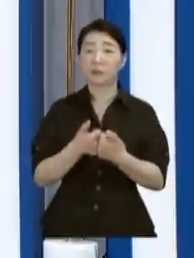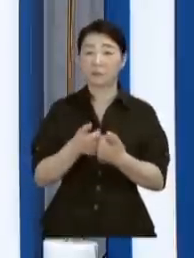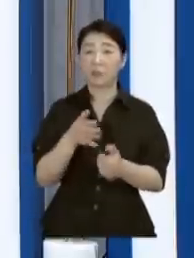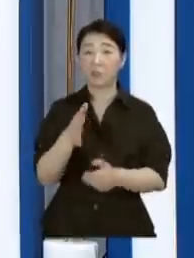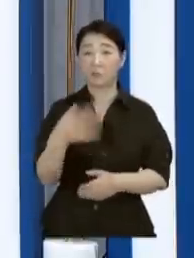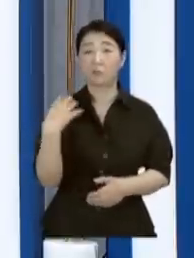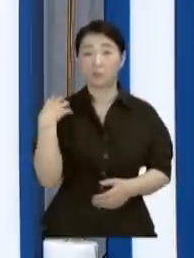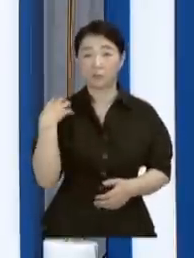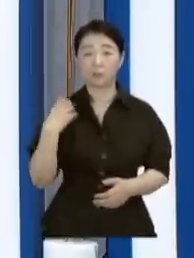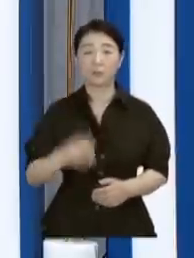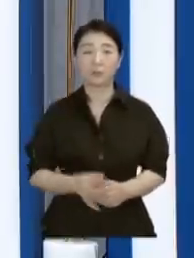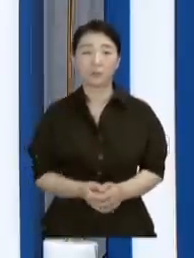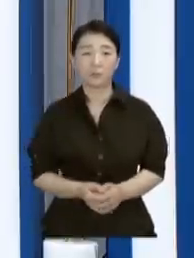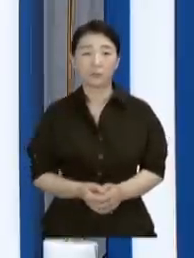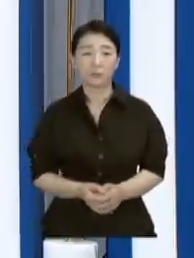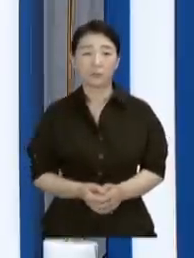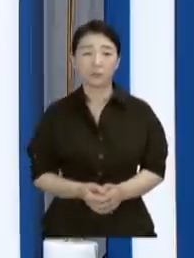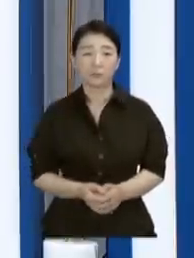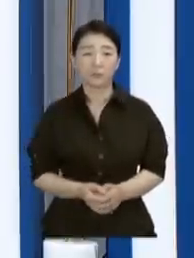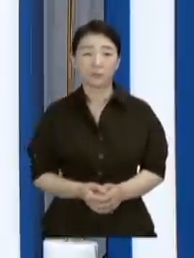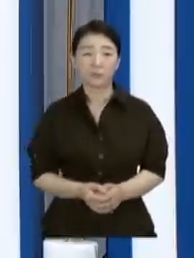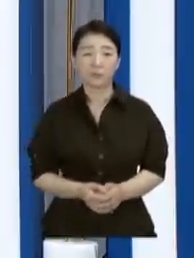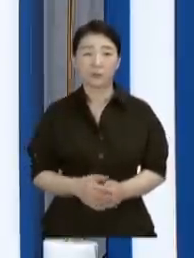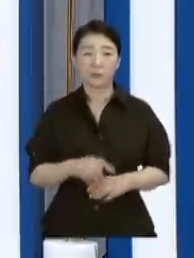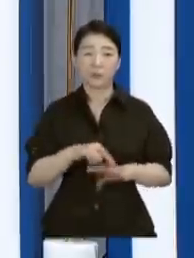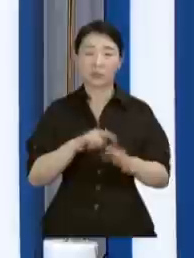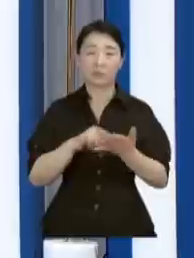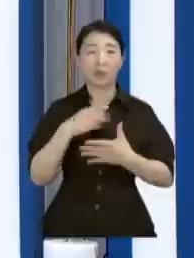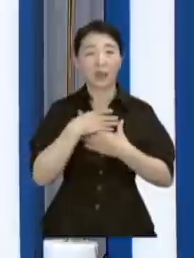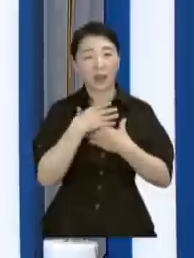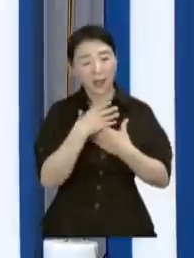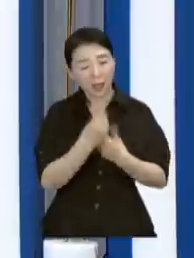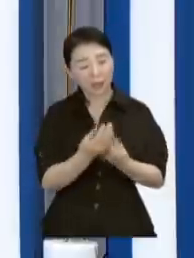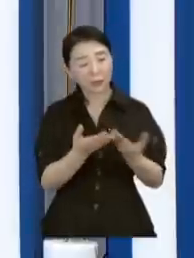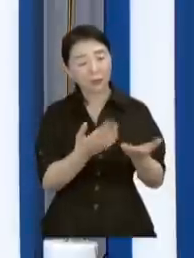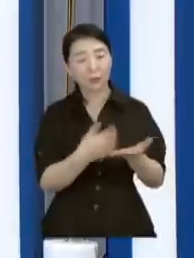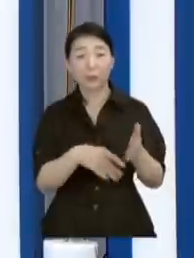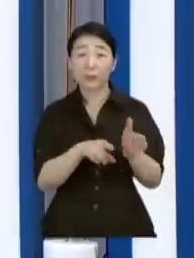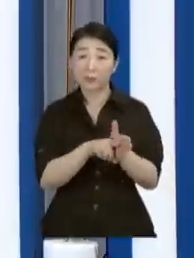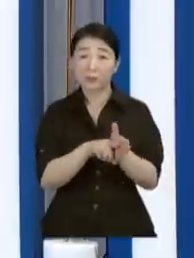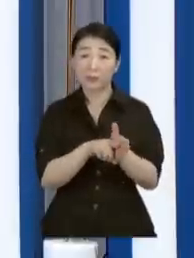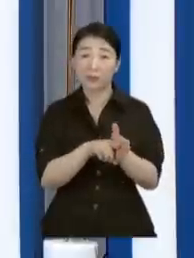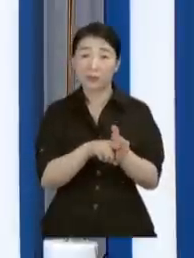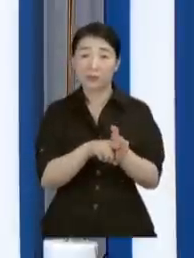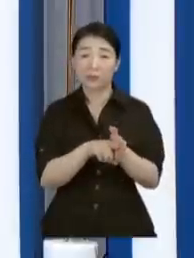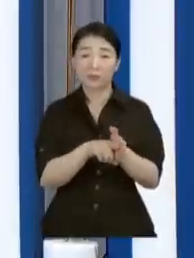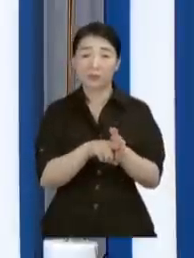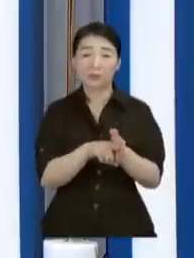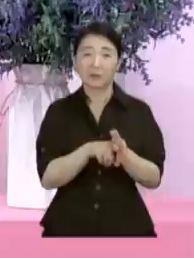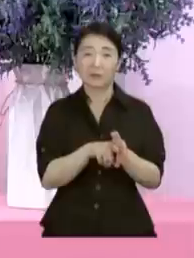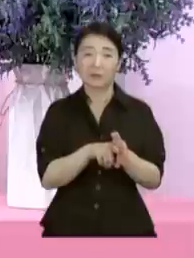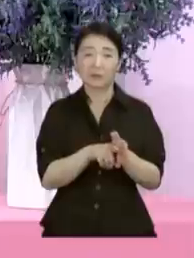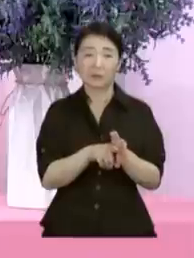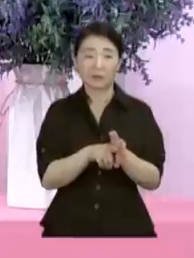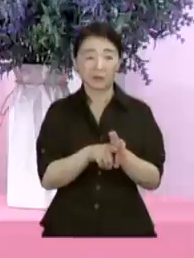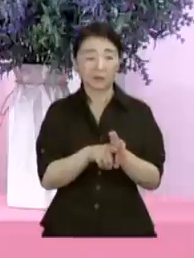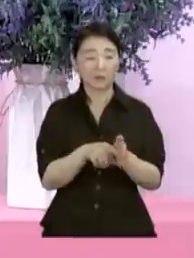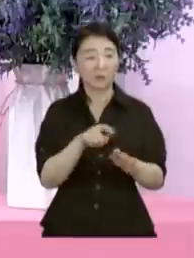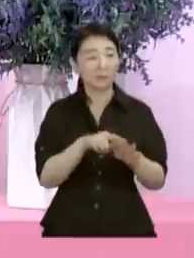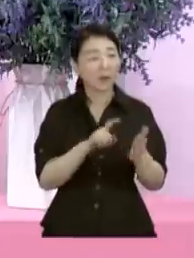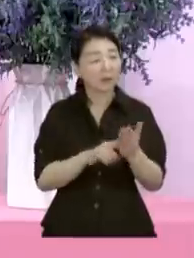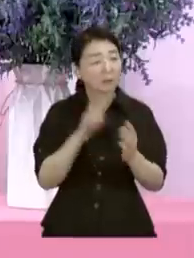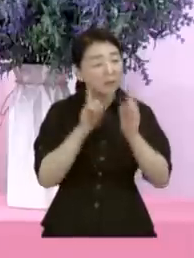담당 상담사예요. 네. 그래서 탈북민들을 만나면 심리적인 안정화를 위해서 그분들의 이제 마음의 그